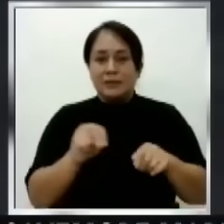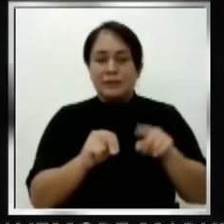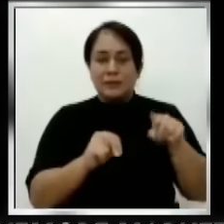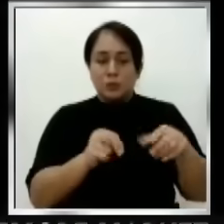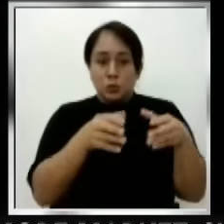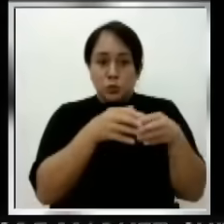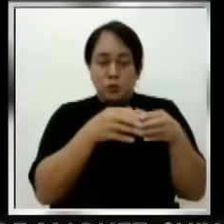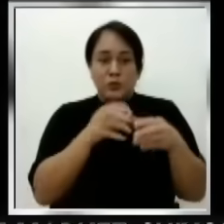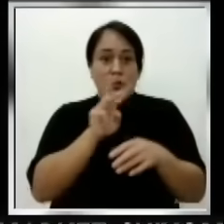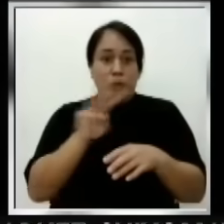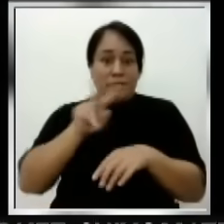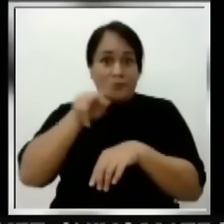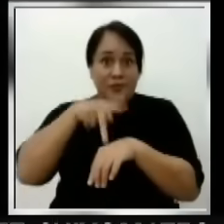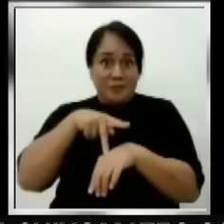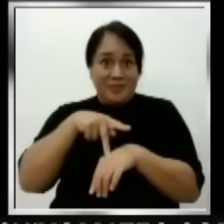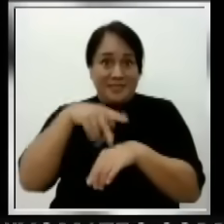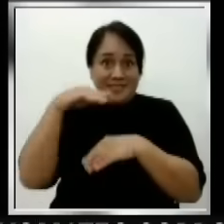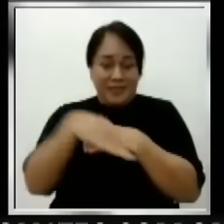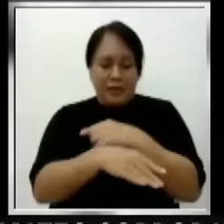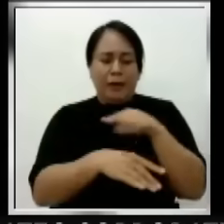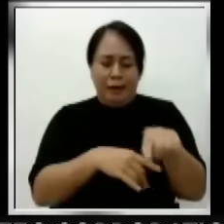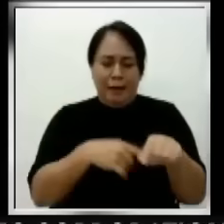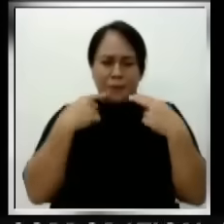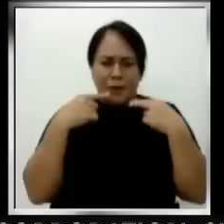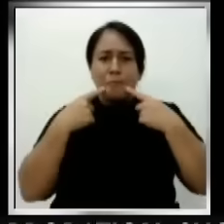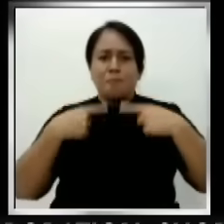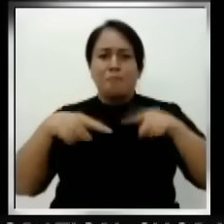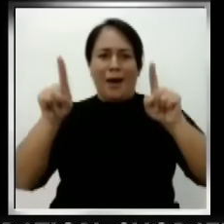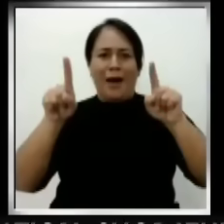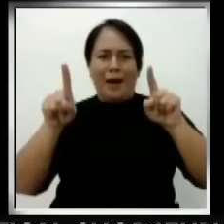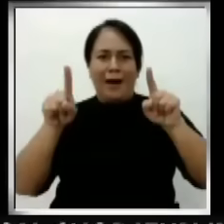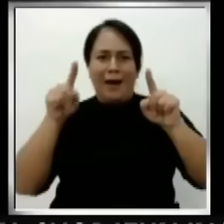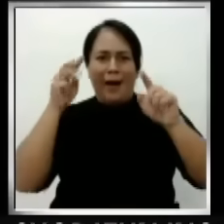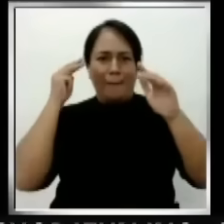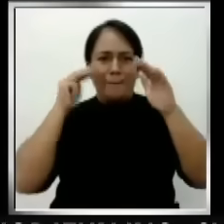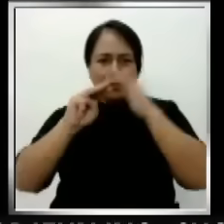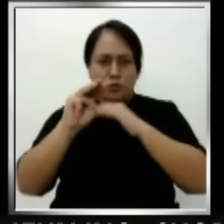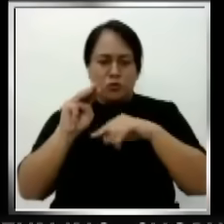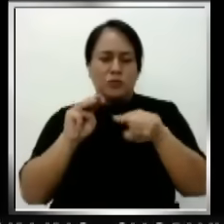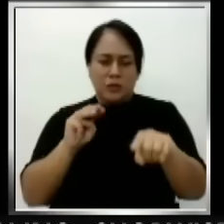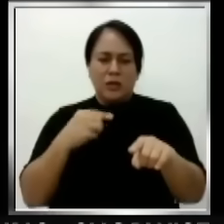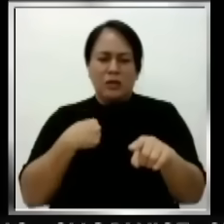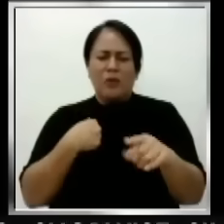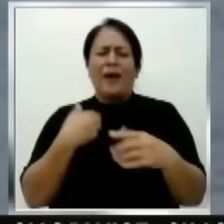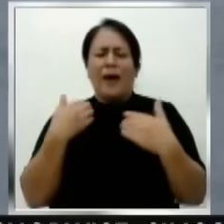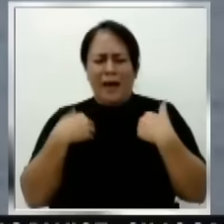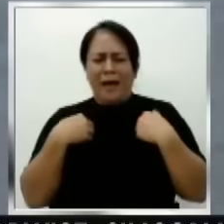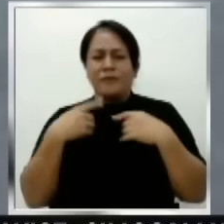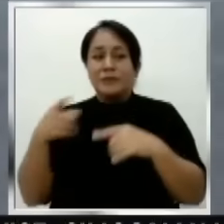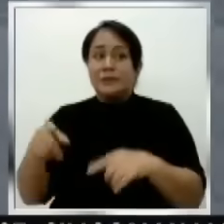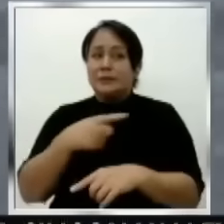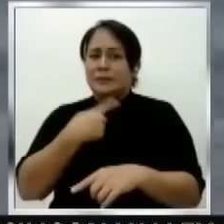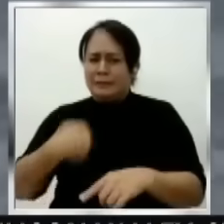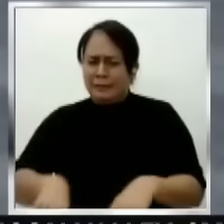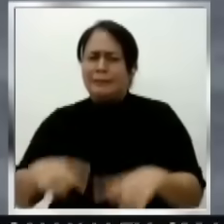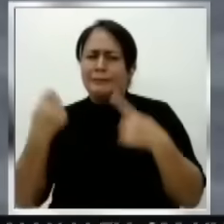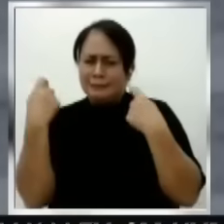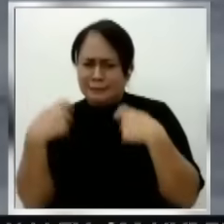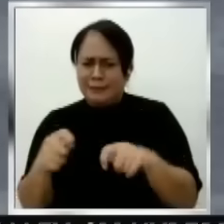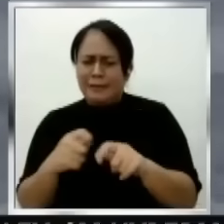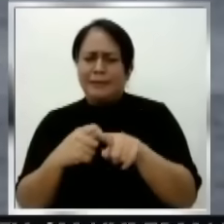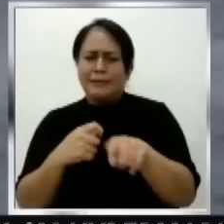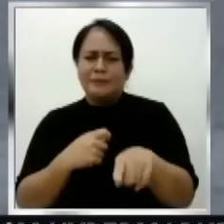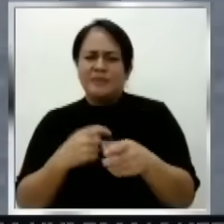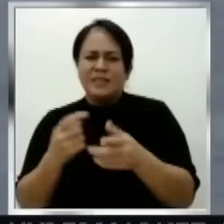Sea para iulat na nagtagumpay ang misyon. Yan daw ay sa kabila ng anilay mga tangka ng China Coast Guard at Chinese Maritime